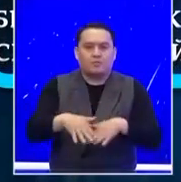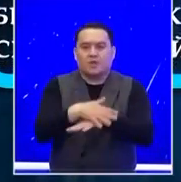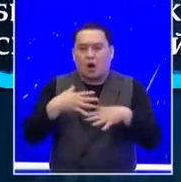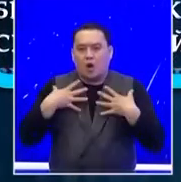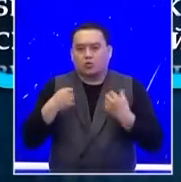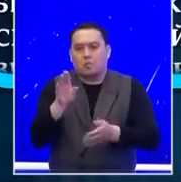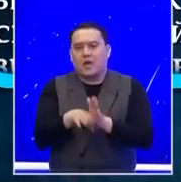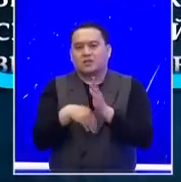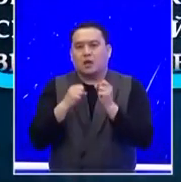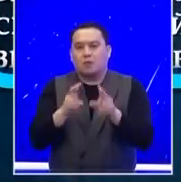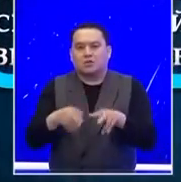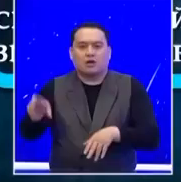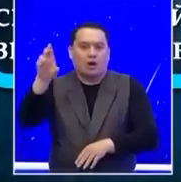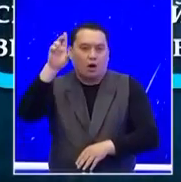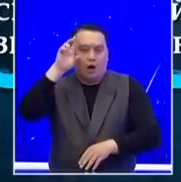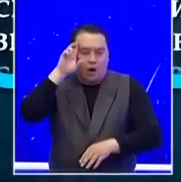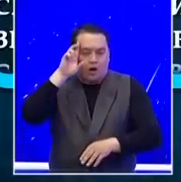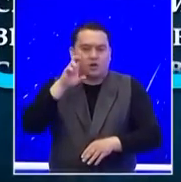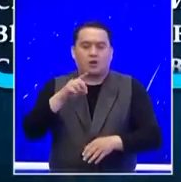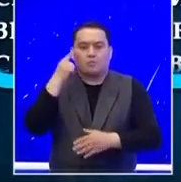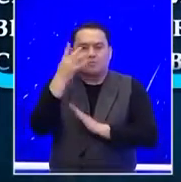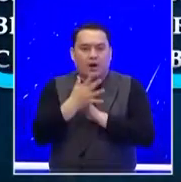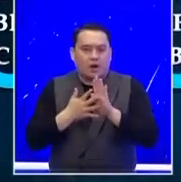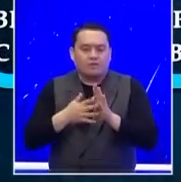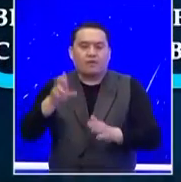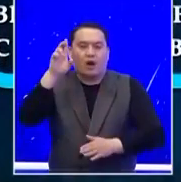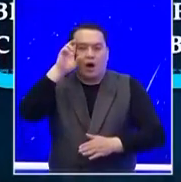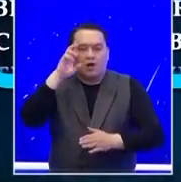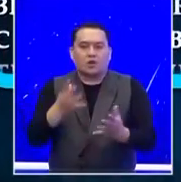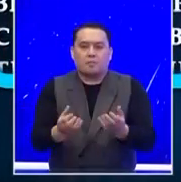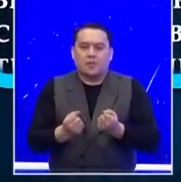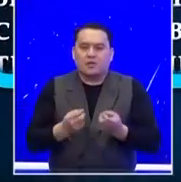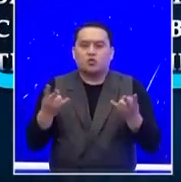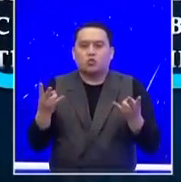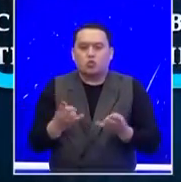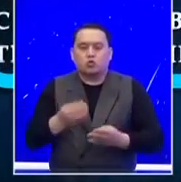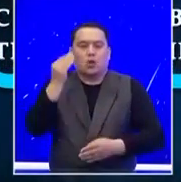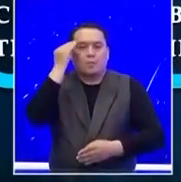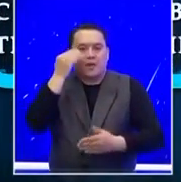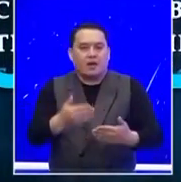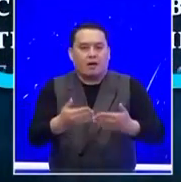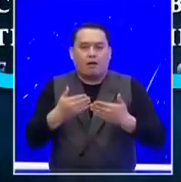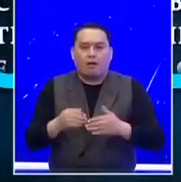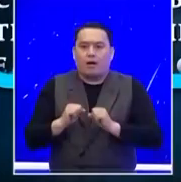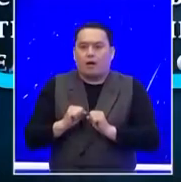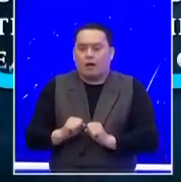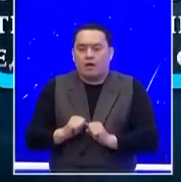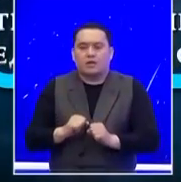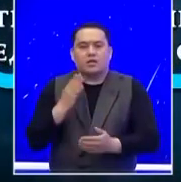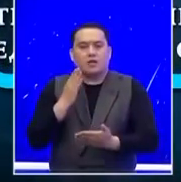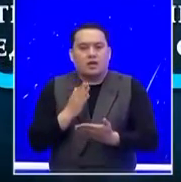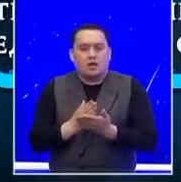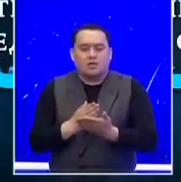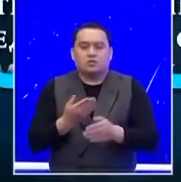и безопасность государства – неразделимые понятия. Государство принимает все необходимые меры для того, чтобы преодолеть